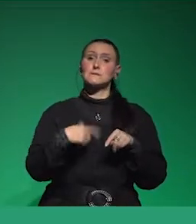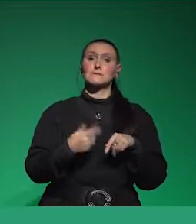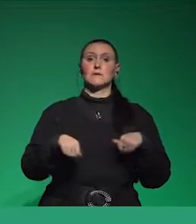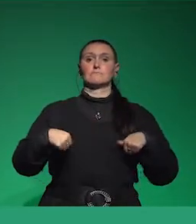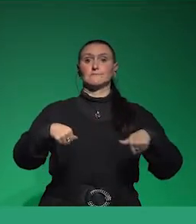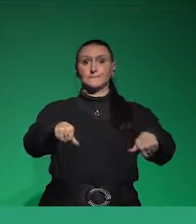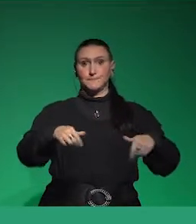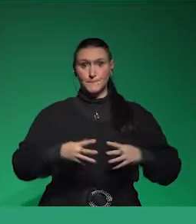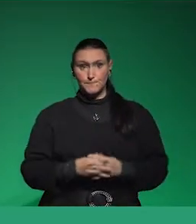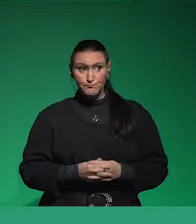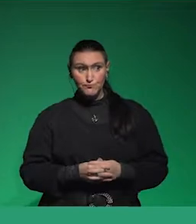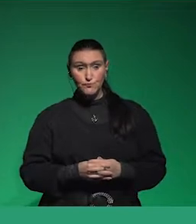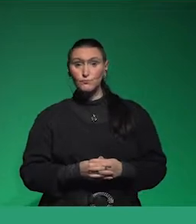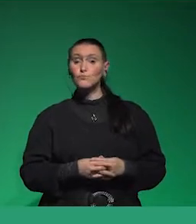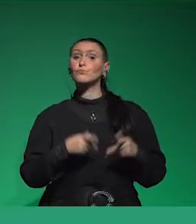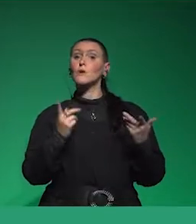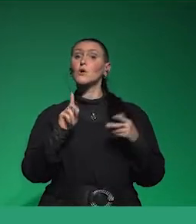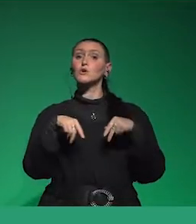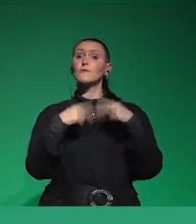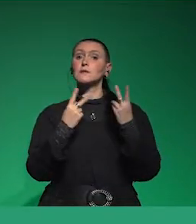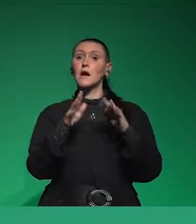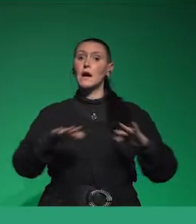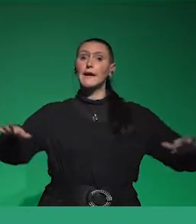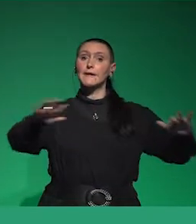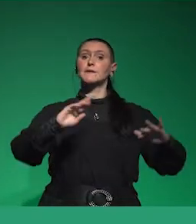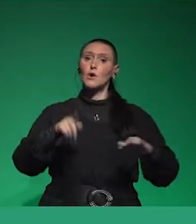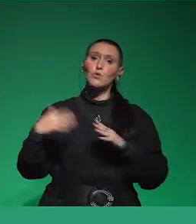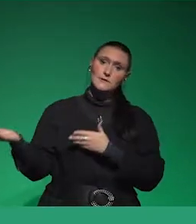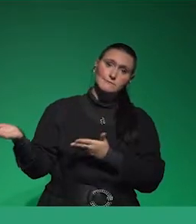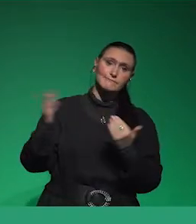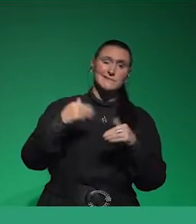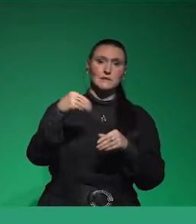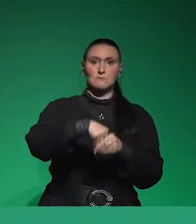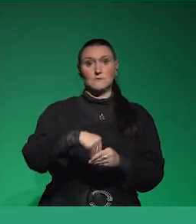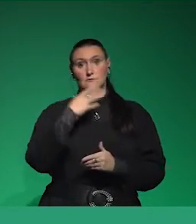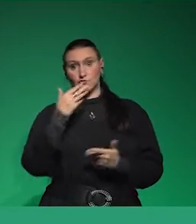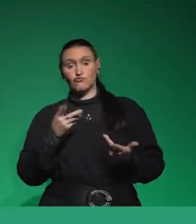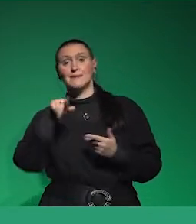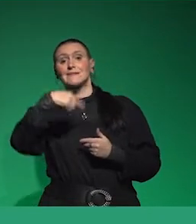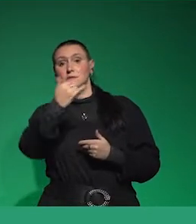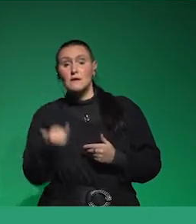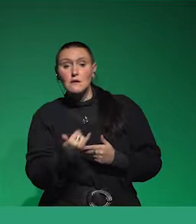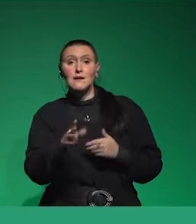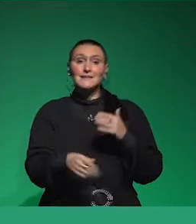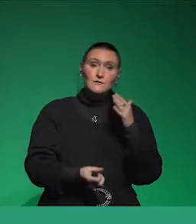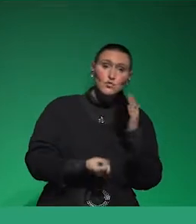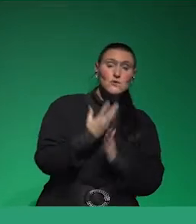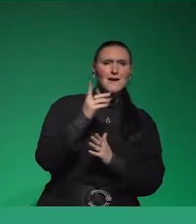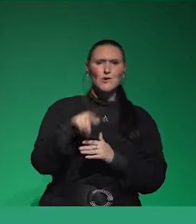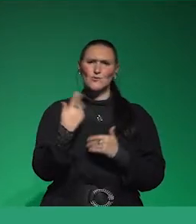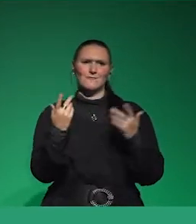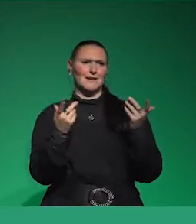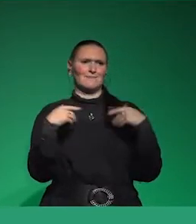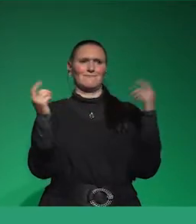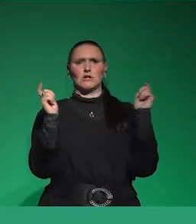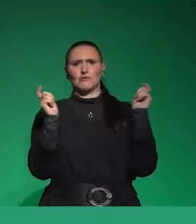Wir versuchen, die Öffentlichkeit einzubinden, und zwar nächsten Frühjahr, indem wir sozusagen Events um diese Pflanzung herum